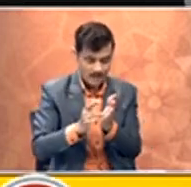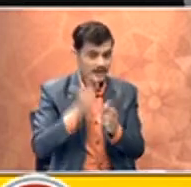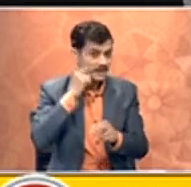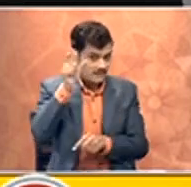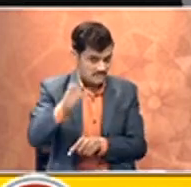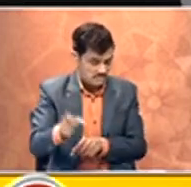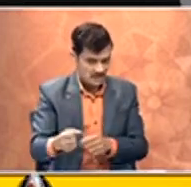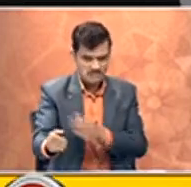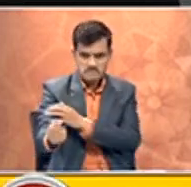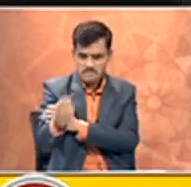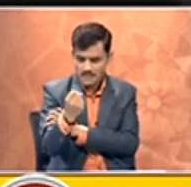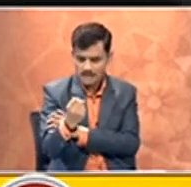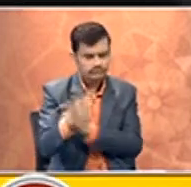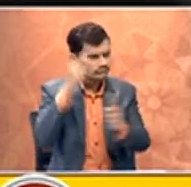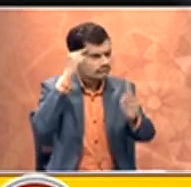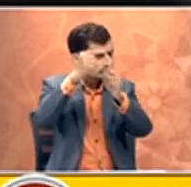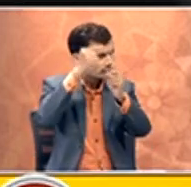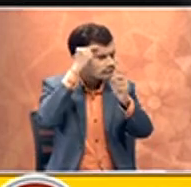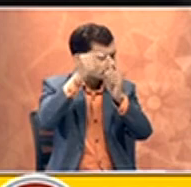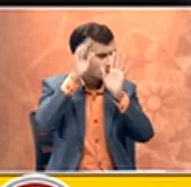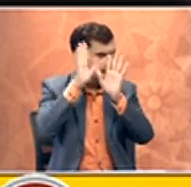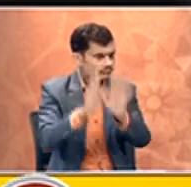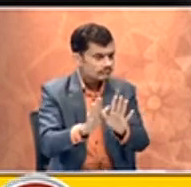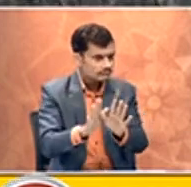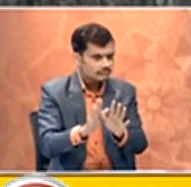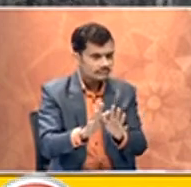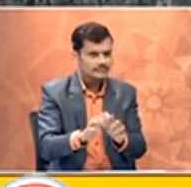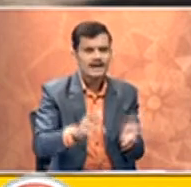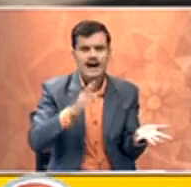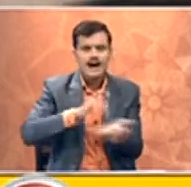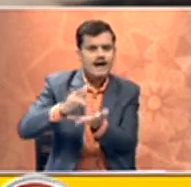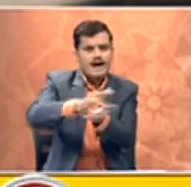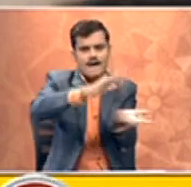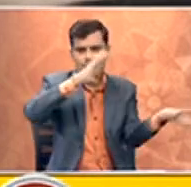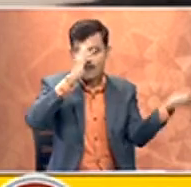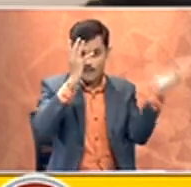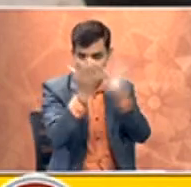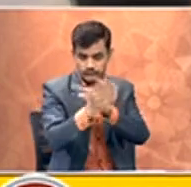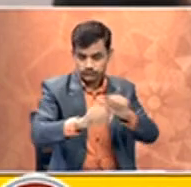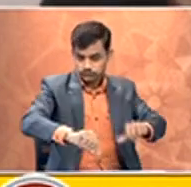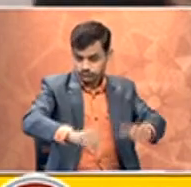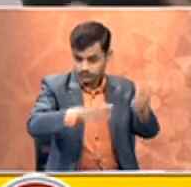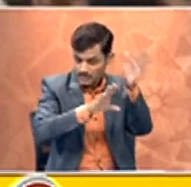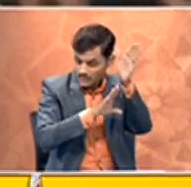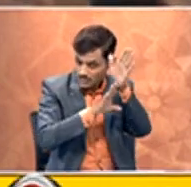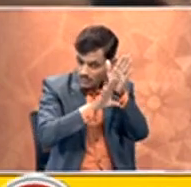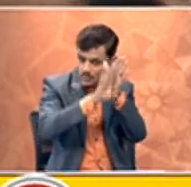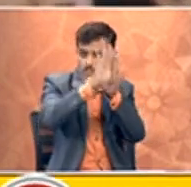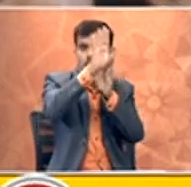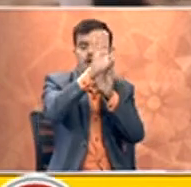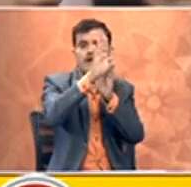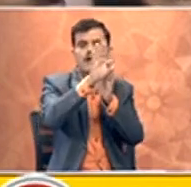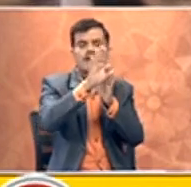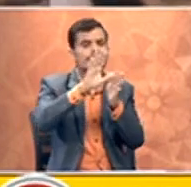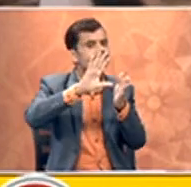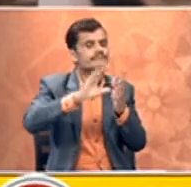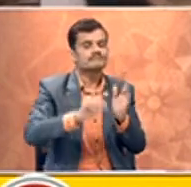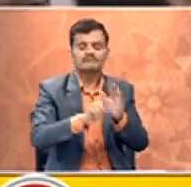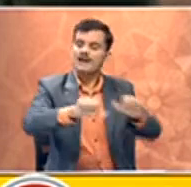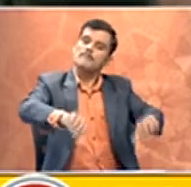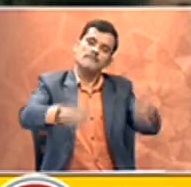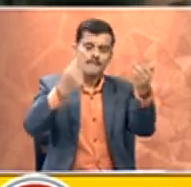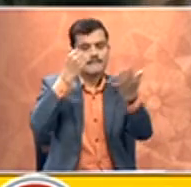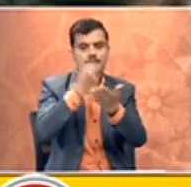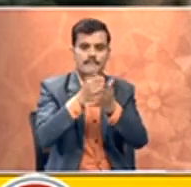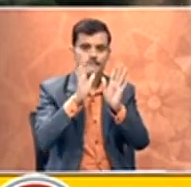हो जाए तो उसे, उस देश को विकसित बनने से भला कौन रोक सकता